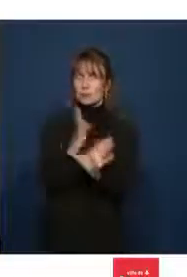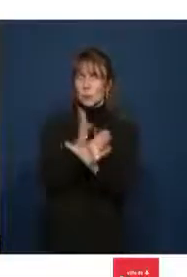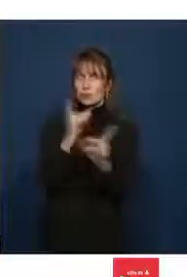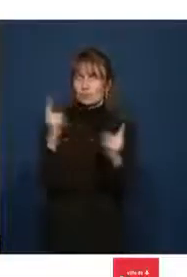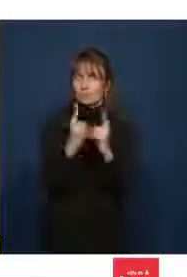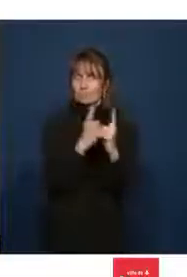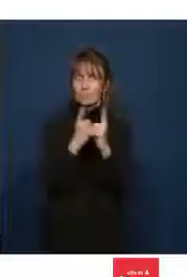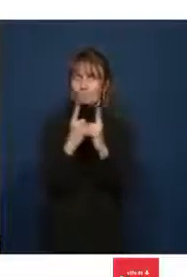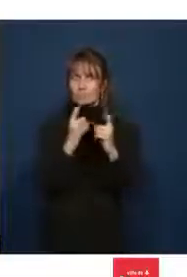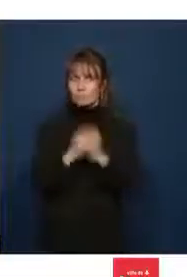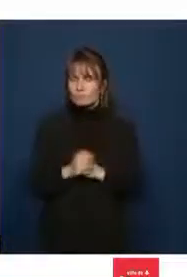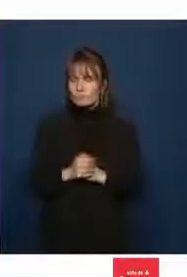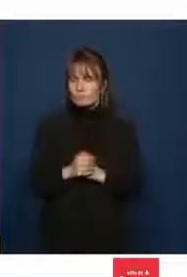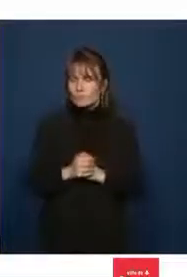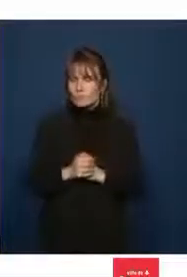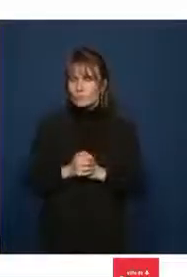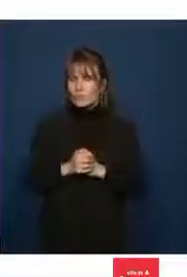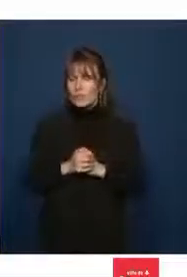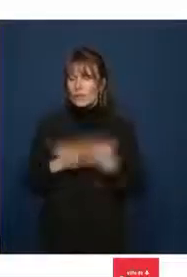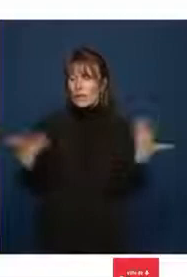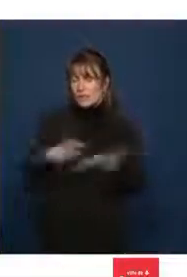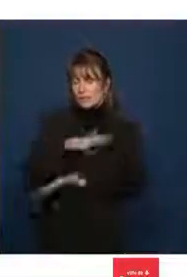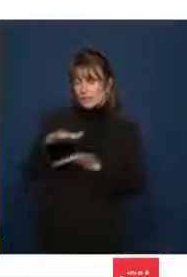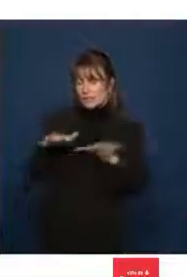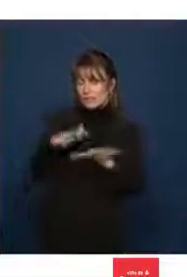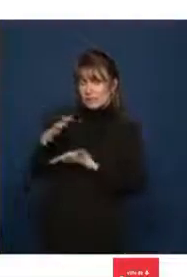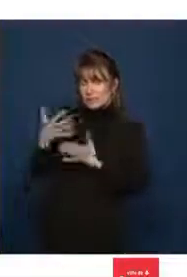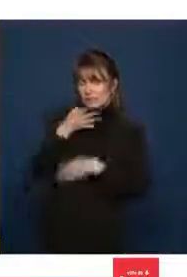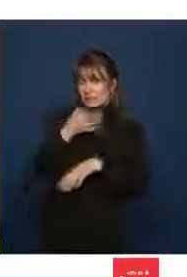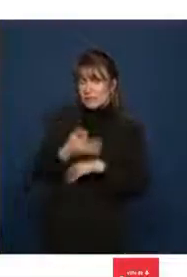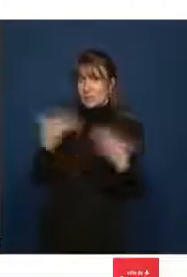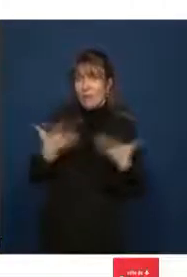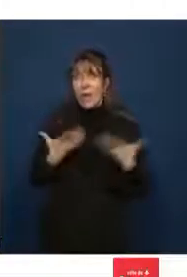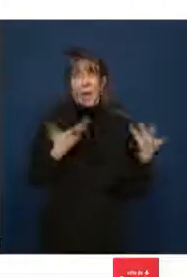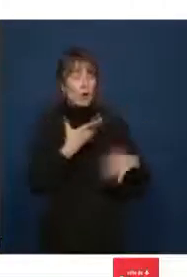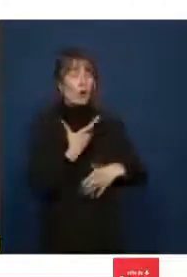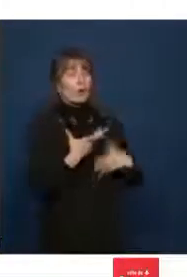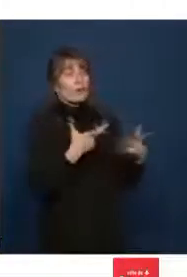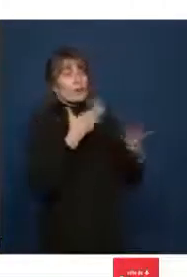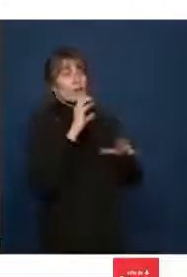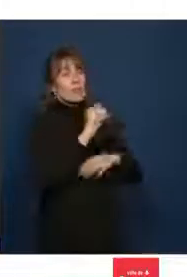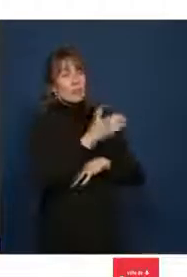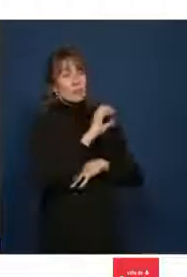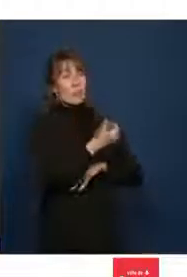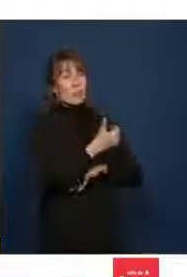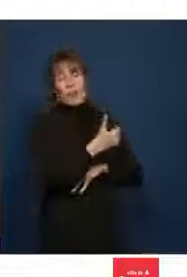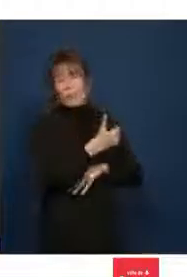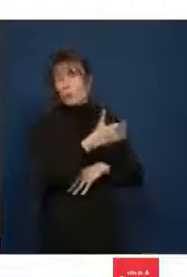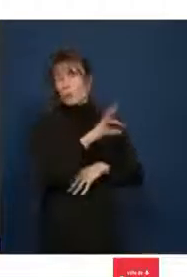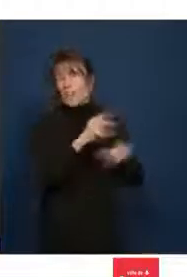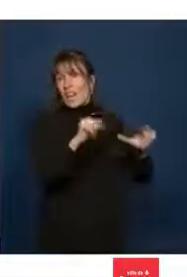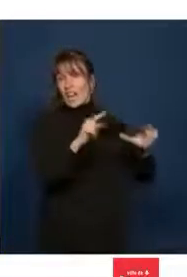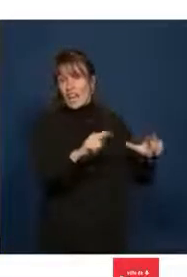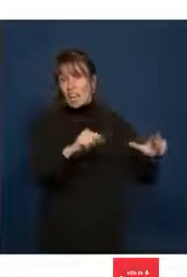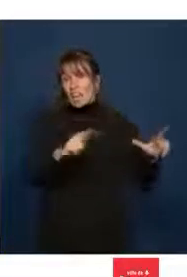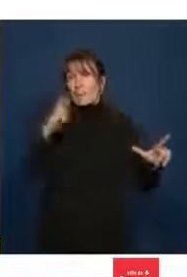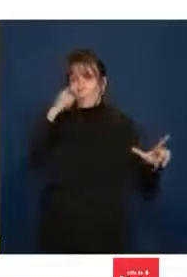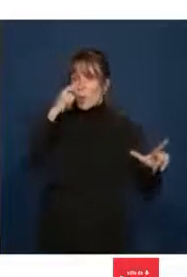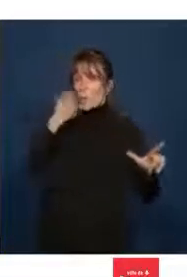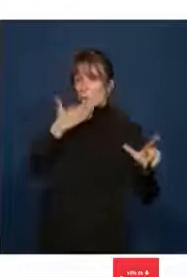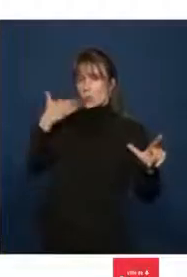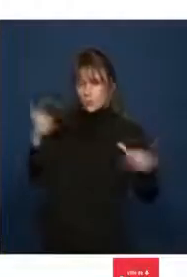demeure en tout domaine inférieur à la proximité humaine. Puisse notre commune se préoccuper de chacun de nos